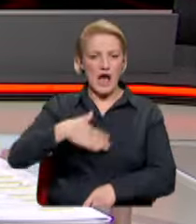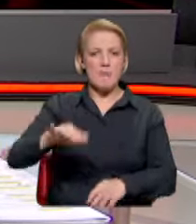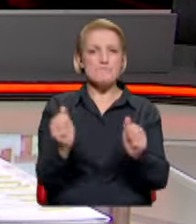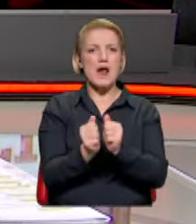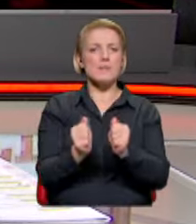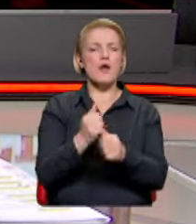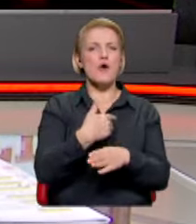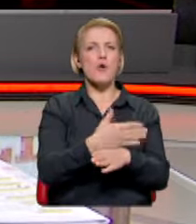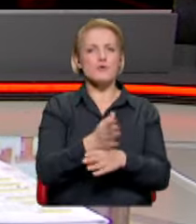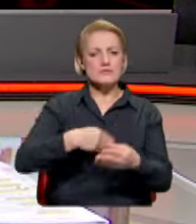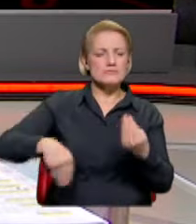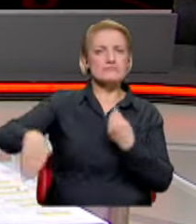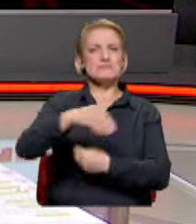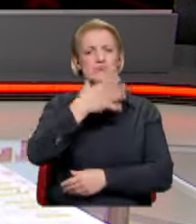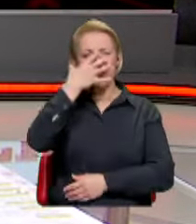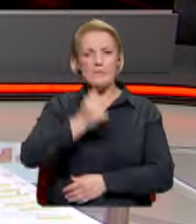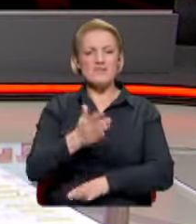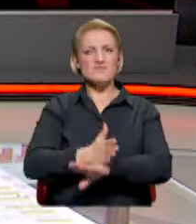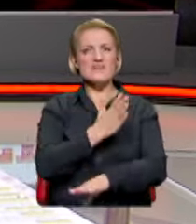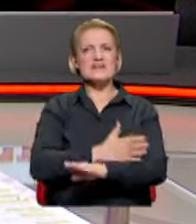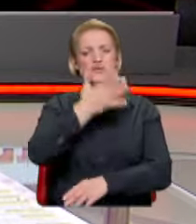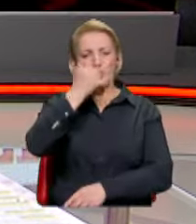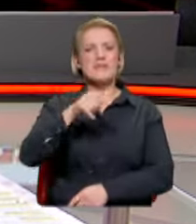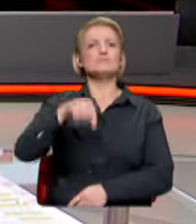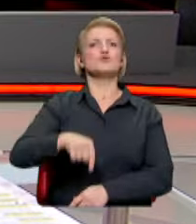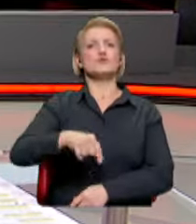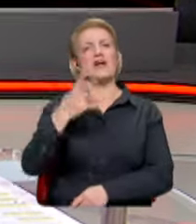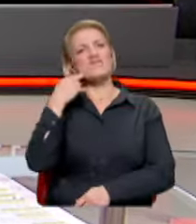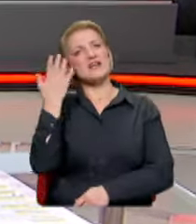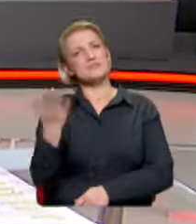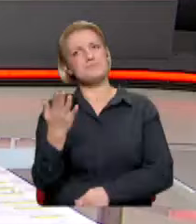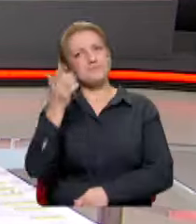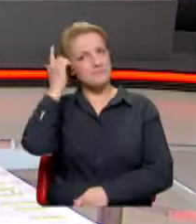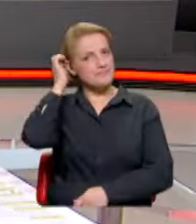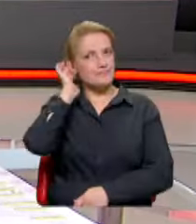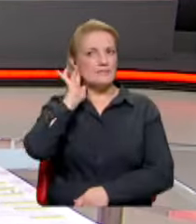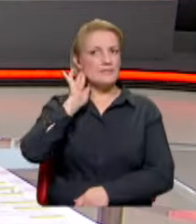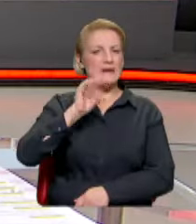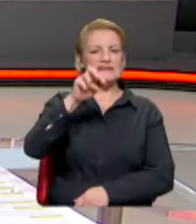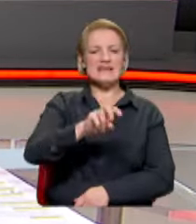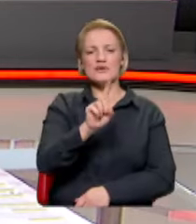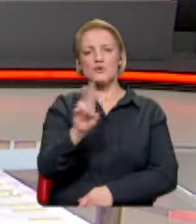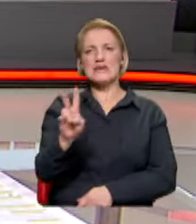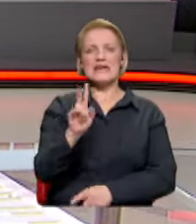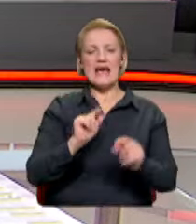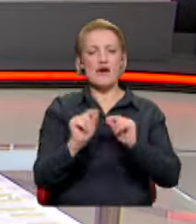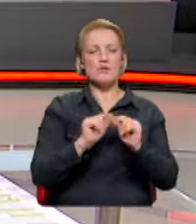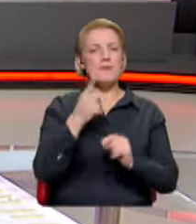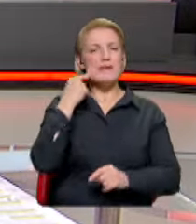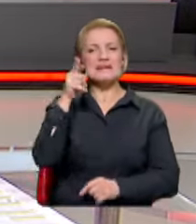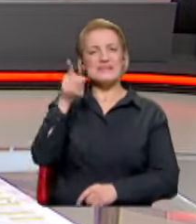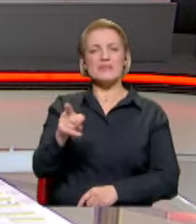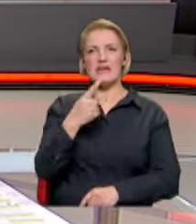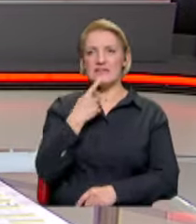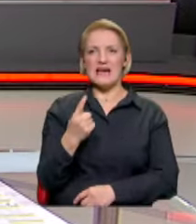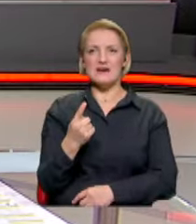beraber ortak dönüşümlü nöbetleşe vatandaşın nöbeti bu bugün Efendim işte ne bileyim 8 122 nöbeti ekonomi Bakanlığında sende diye